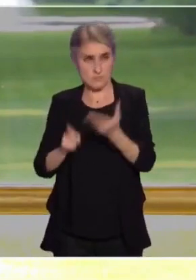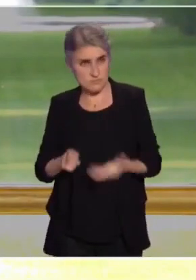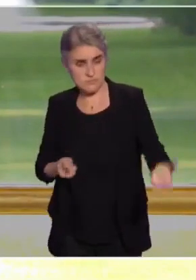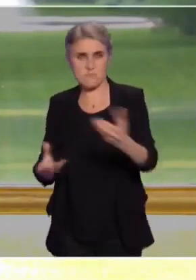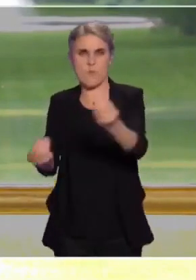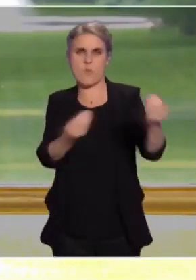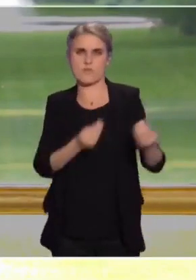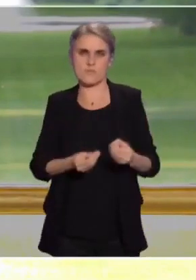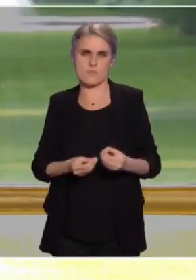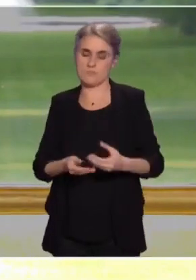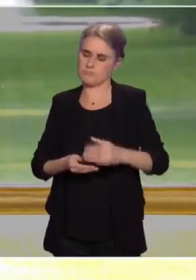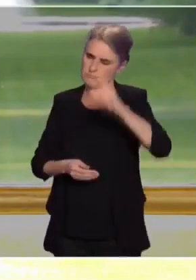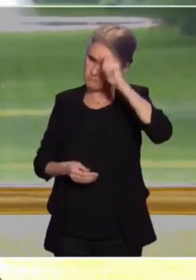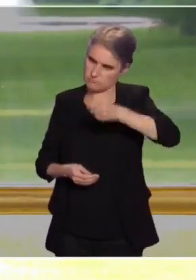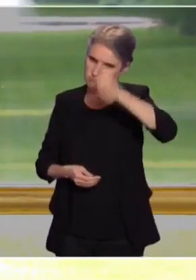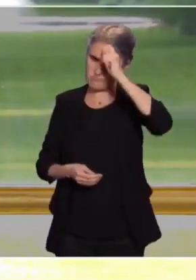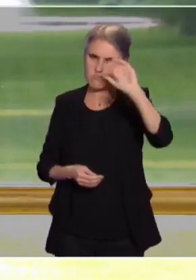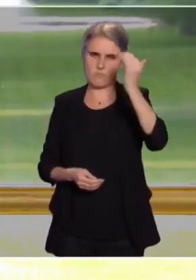nation